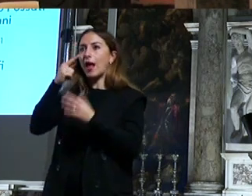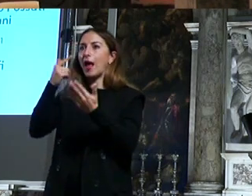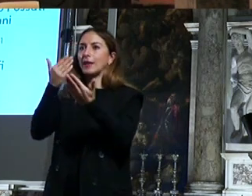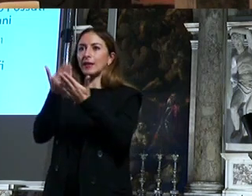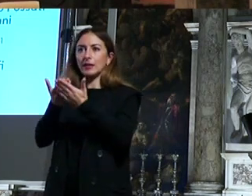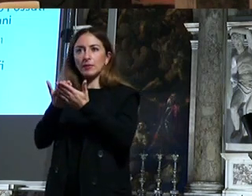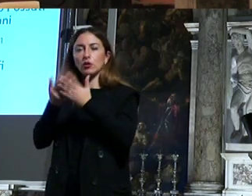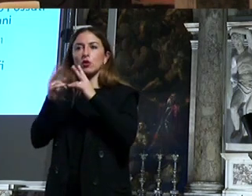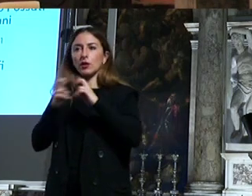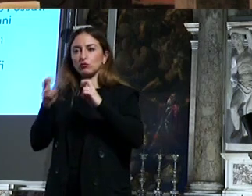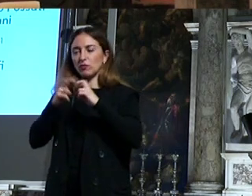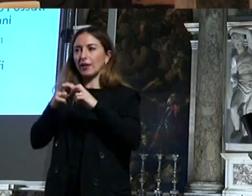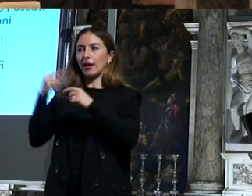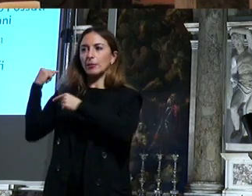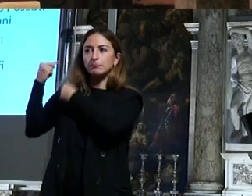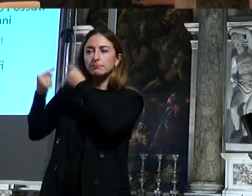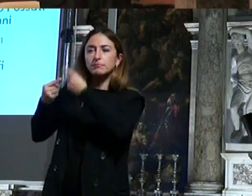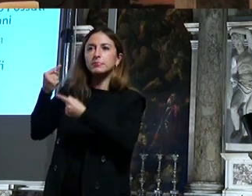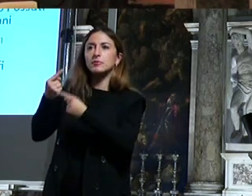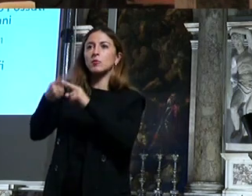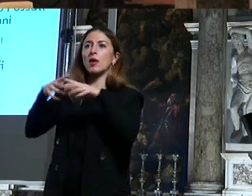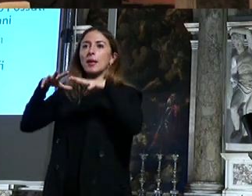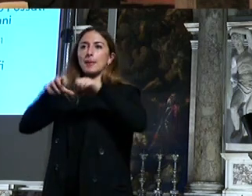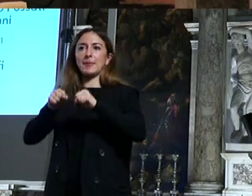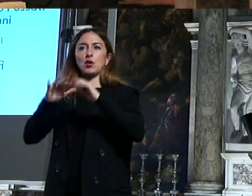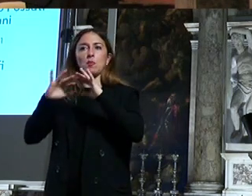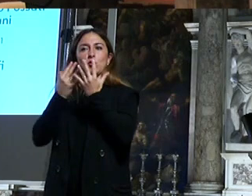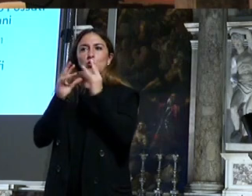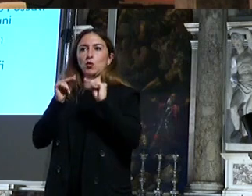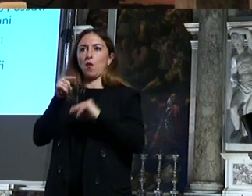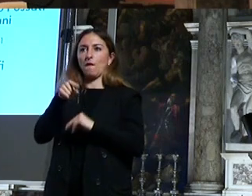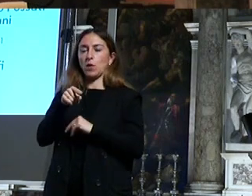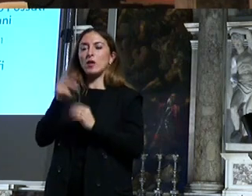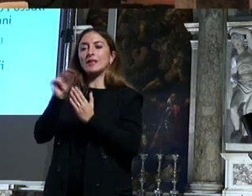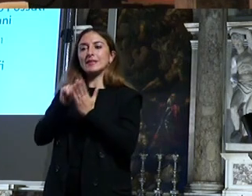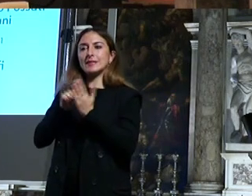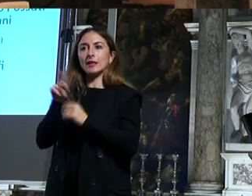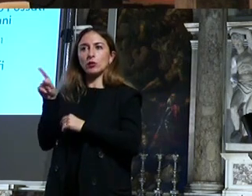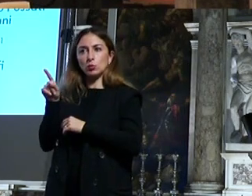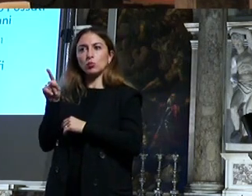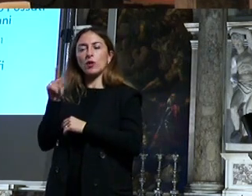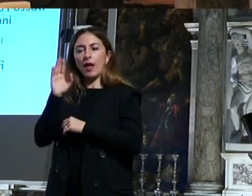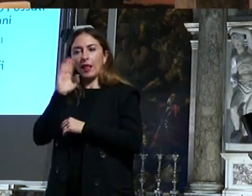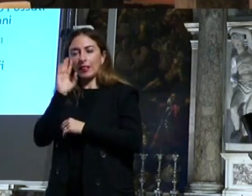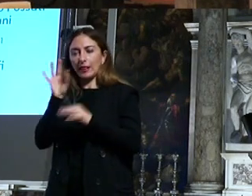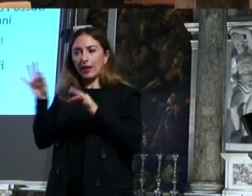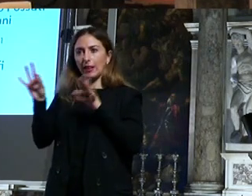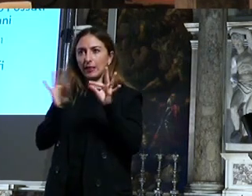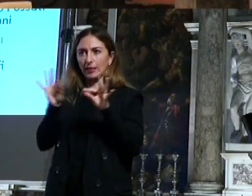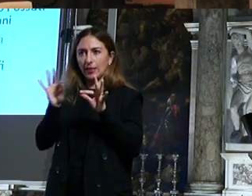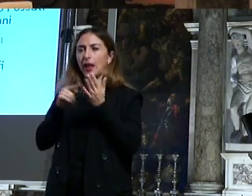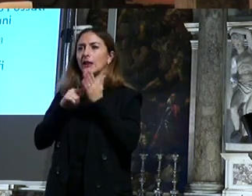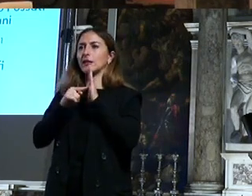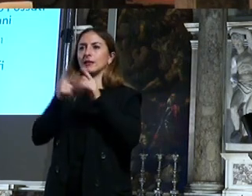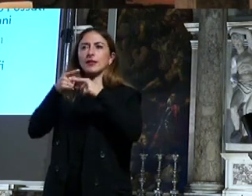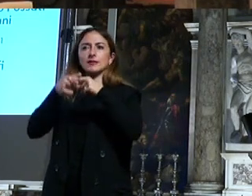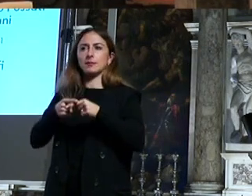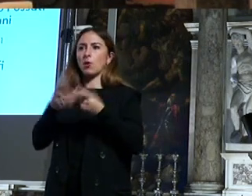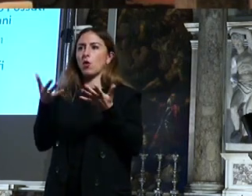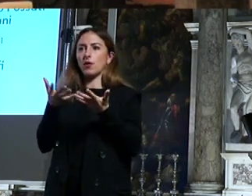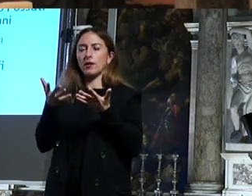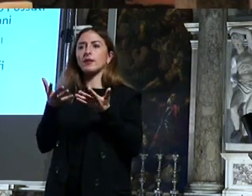ricerca delle proprie radici e l'impegno nel suo nuovo mondo. La sua scrittura, vigile e attenta, testimonia la grande capacità